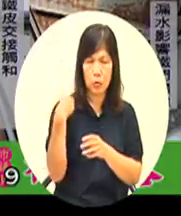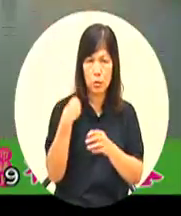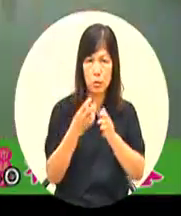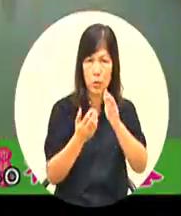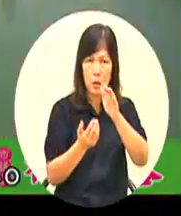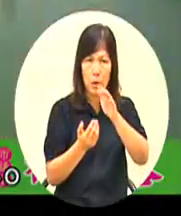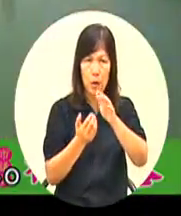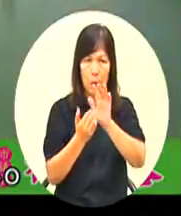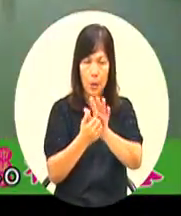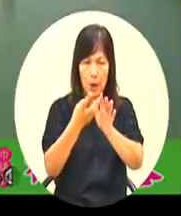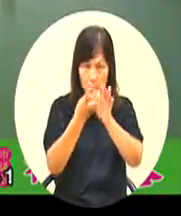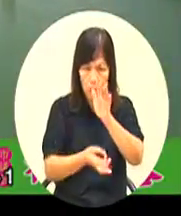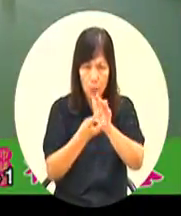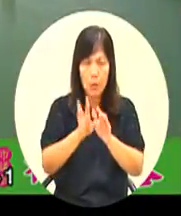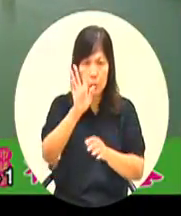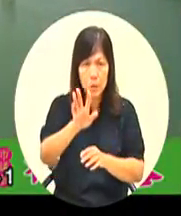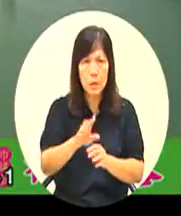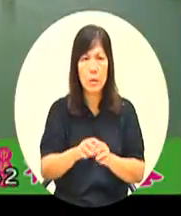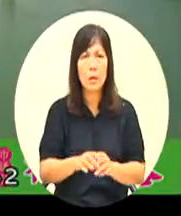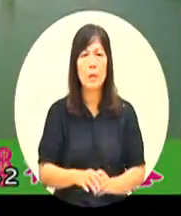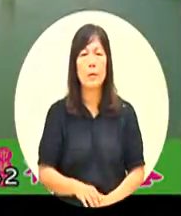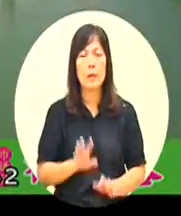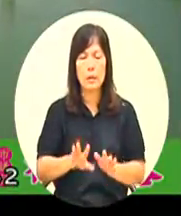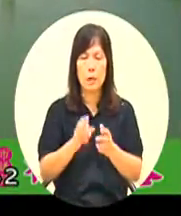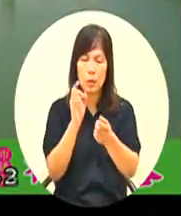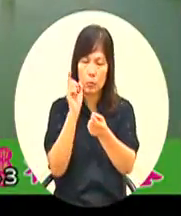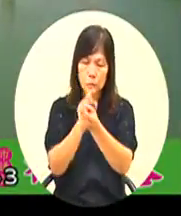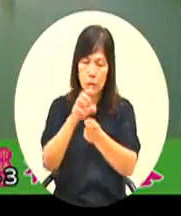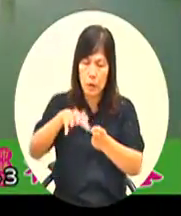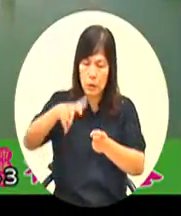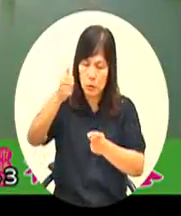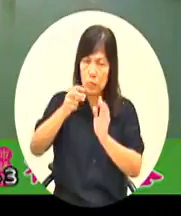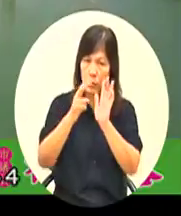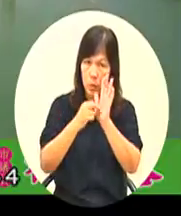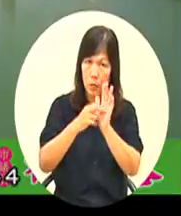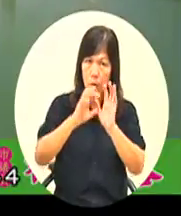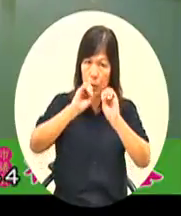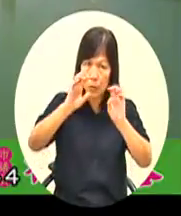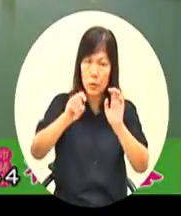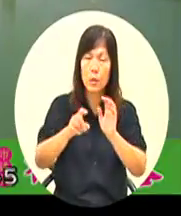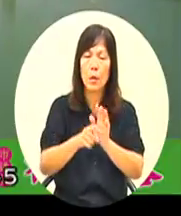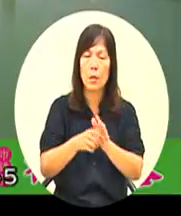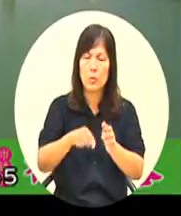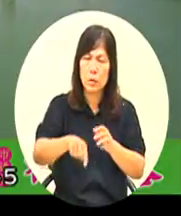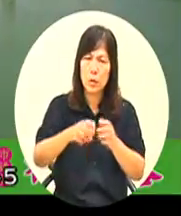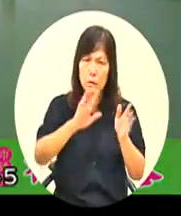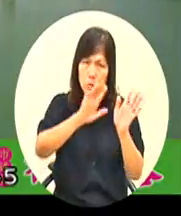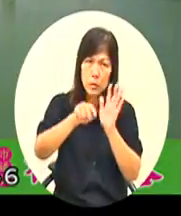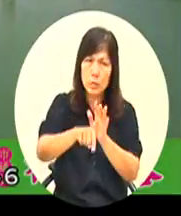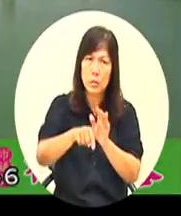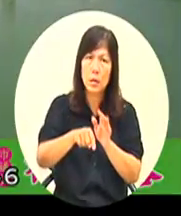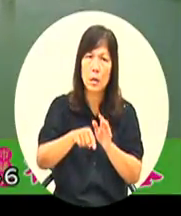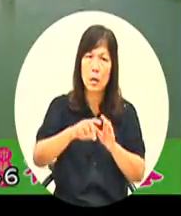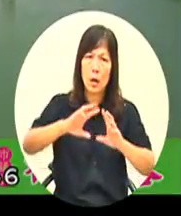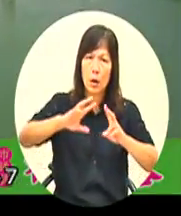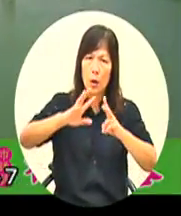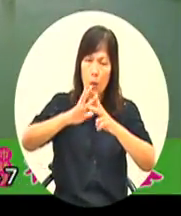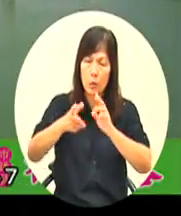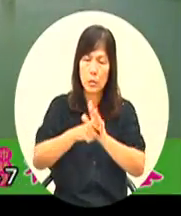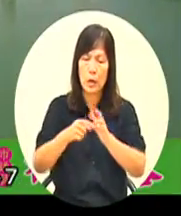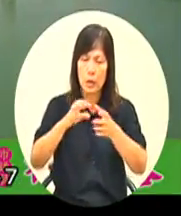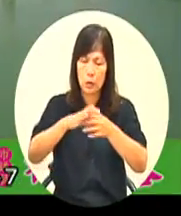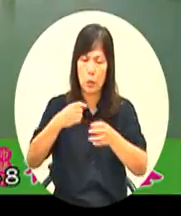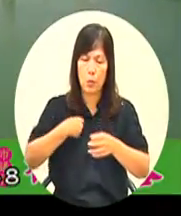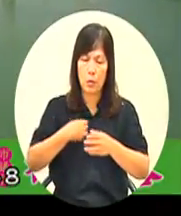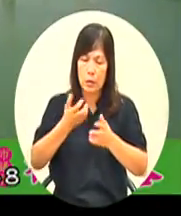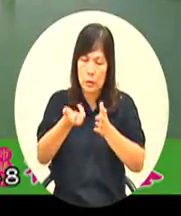状况但是我要跟局长您讲你那个看看一下哈，瑞祥国小也因为本席在议